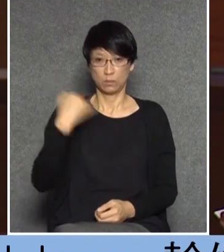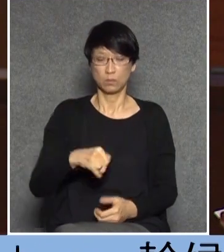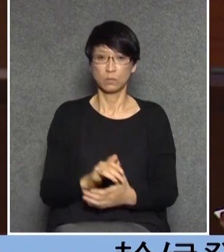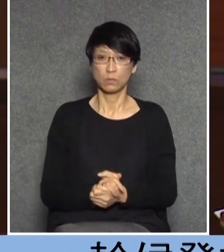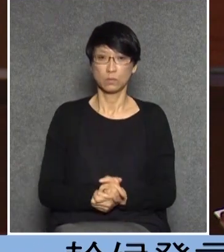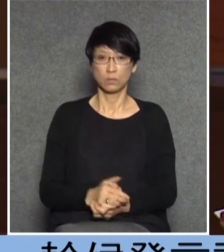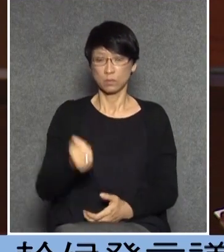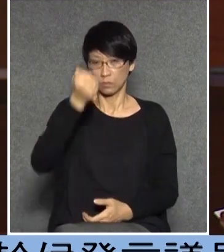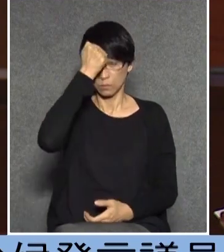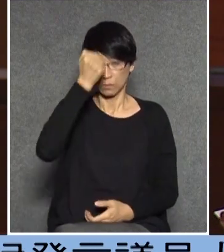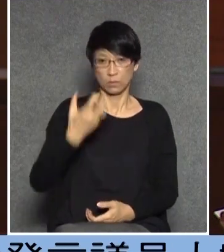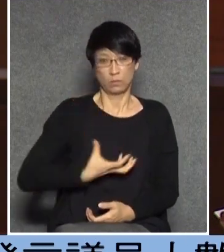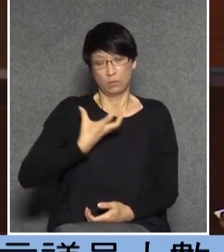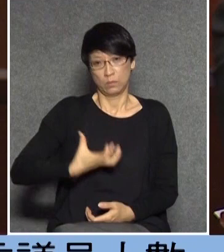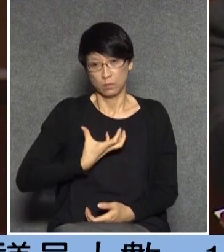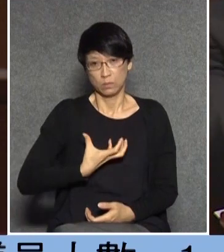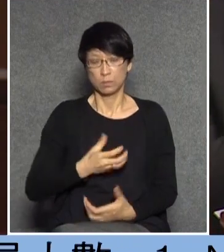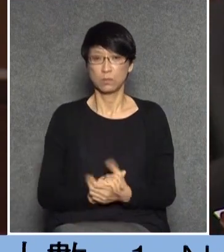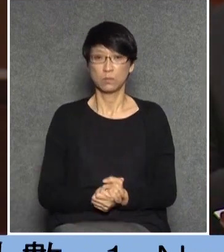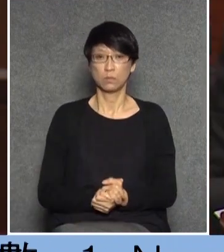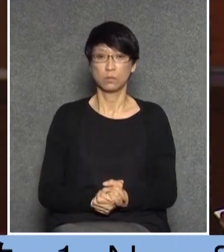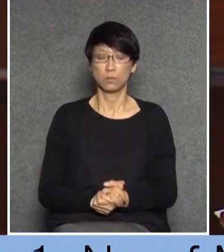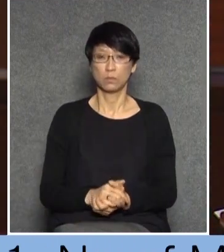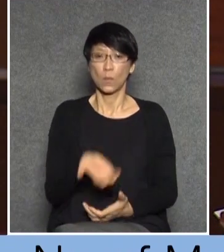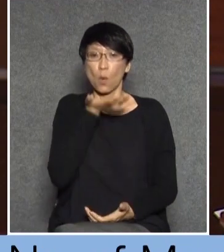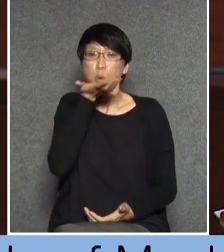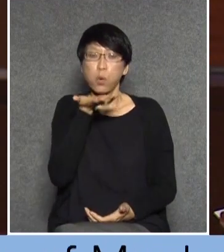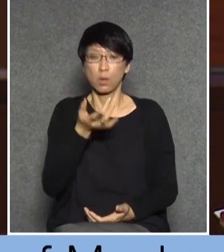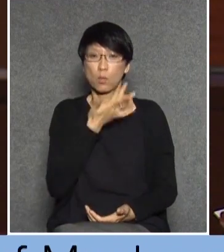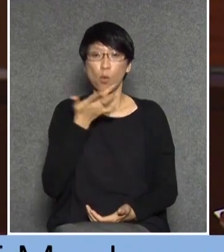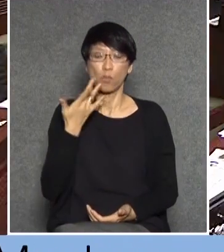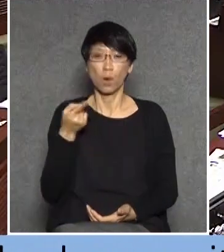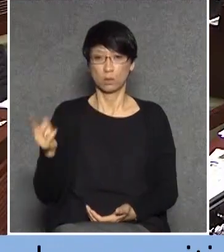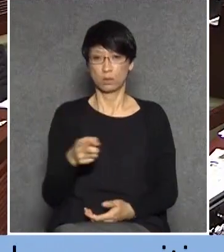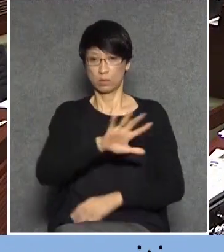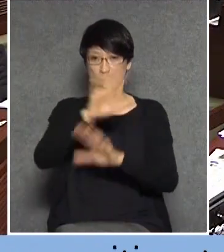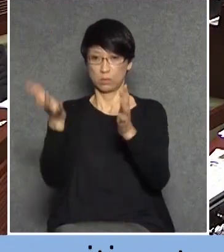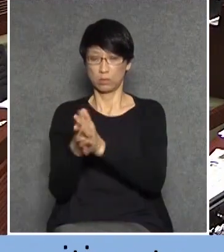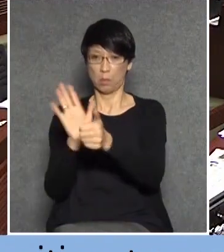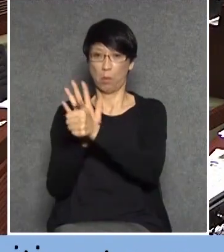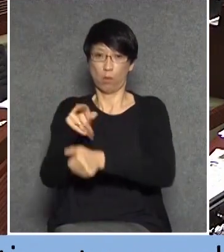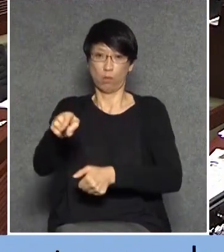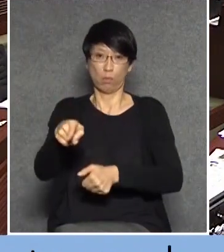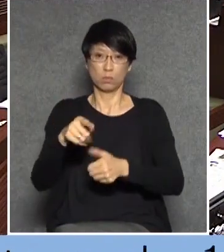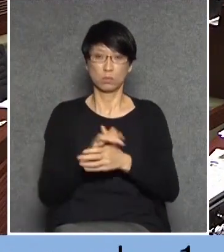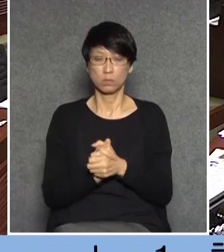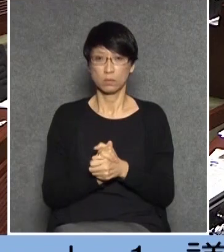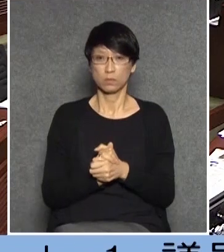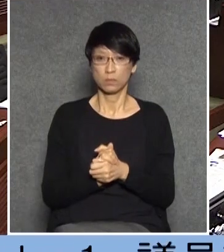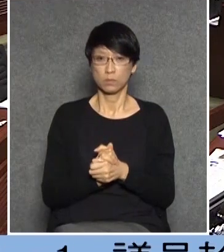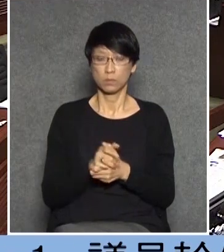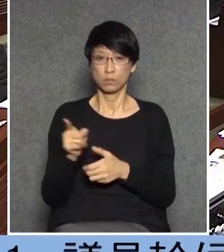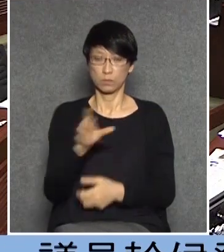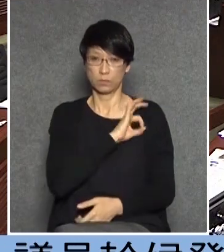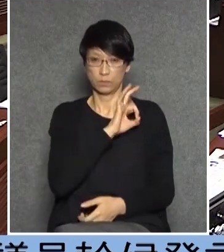蠢又惡，係嘛？然後我哋吹佢唔漲，跟住有呢班人喺度保駕護航，幾好啊？係咪先？所以呢一個議會